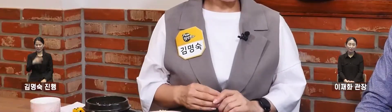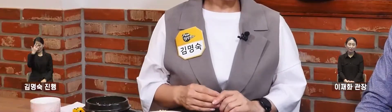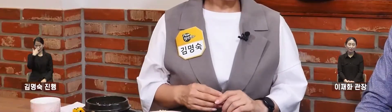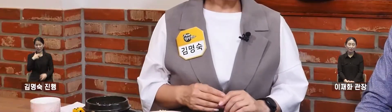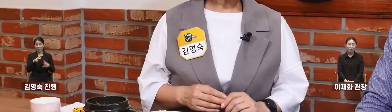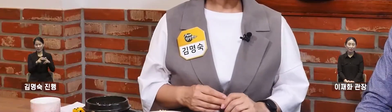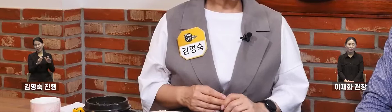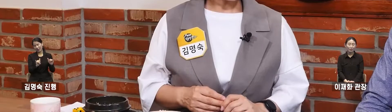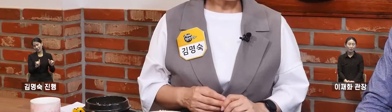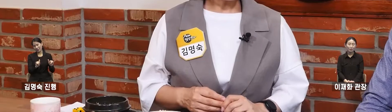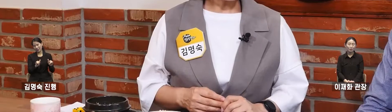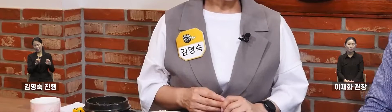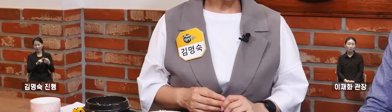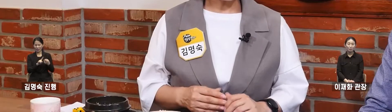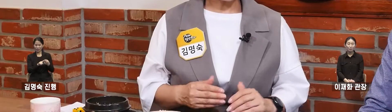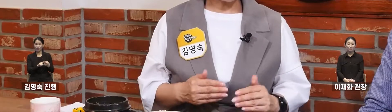저희가